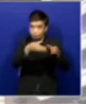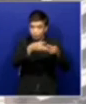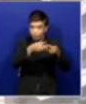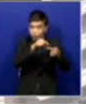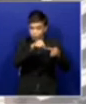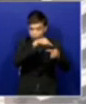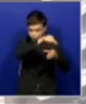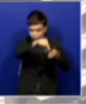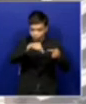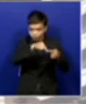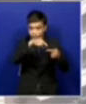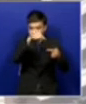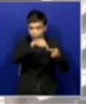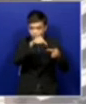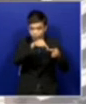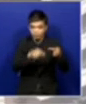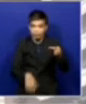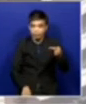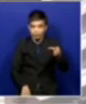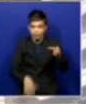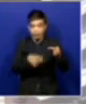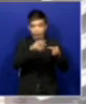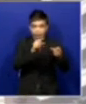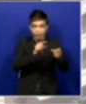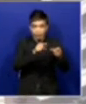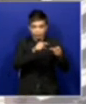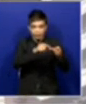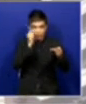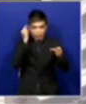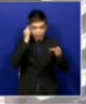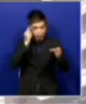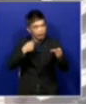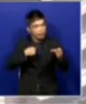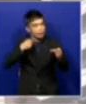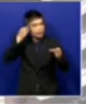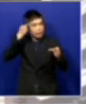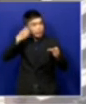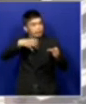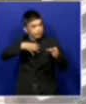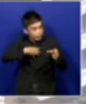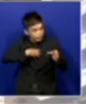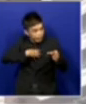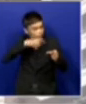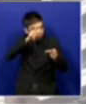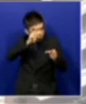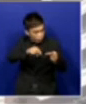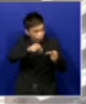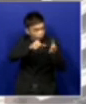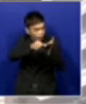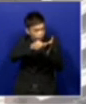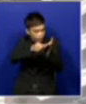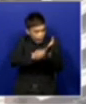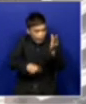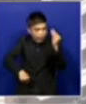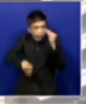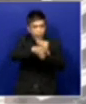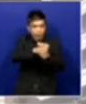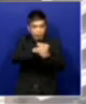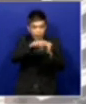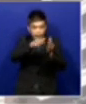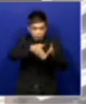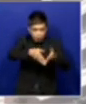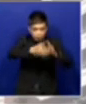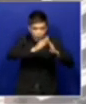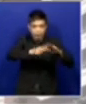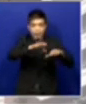นี้เนี่ยกรรมการวิสามัญงบประมาณได้มีความเห็นอย่างแรงว่าน่าจะปรับสถานะเขาขึ้นให้เป็นสำนักให้ได้เพื่อมาช่วยเห